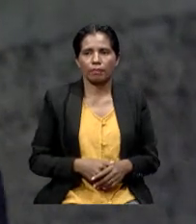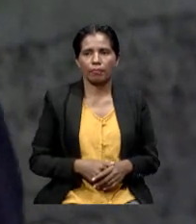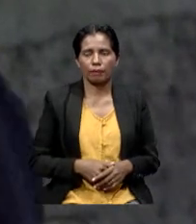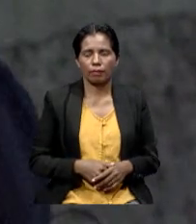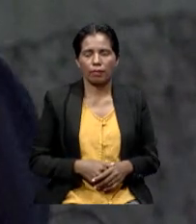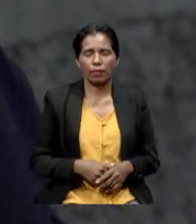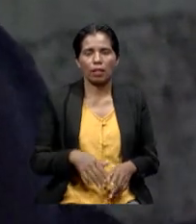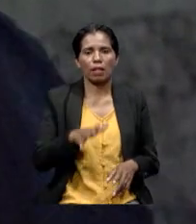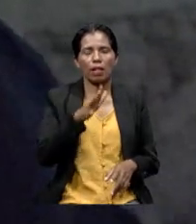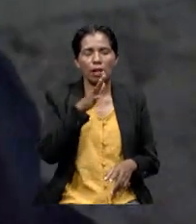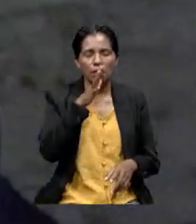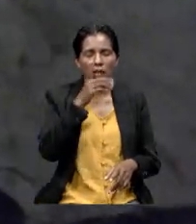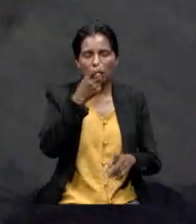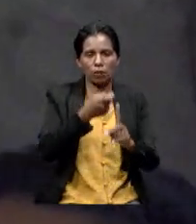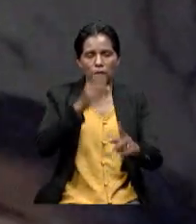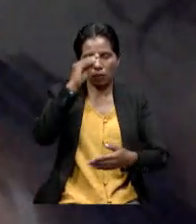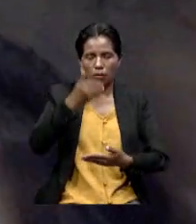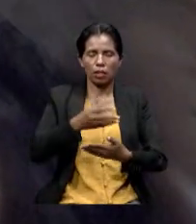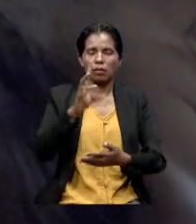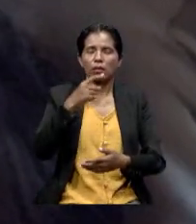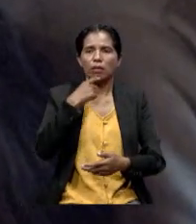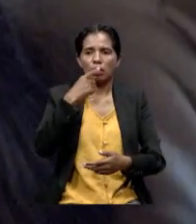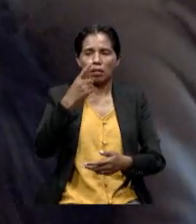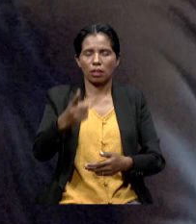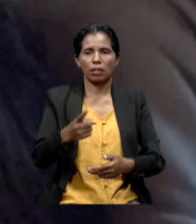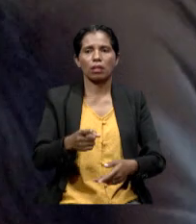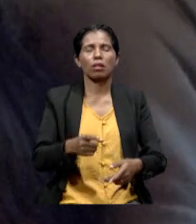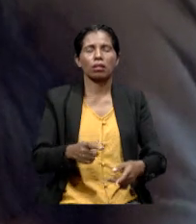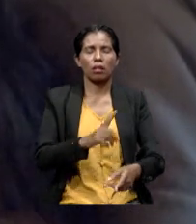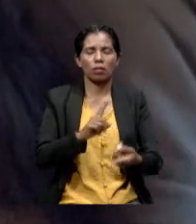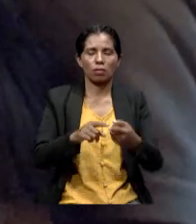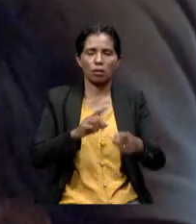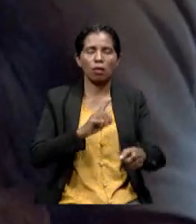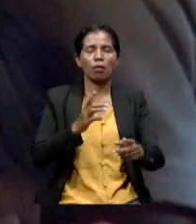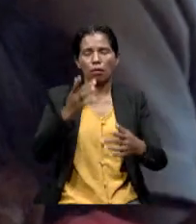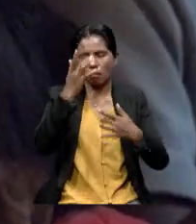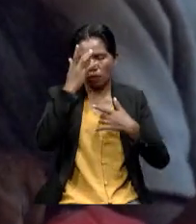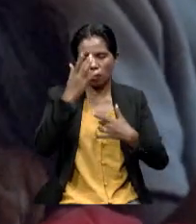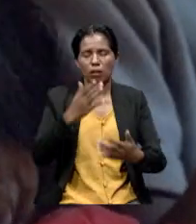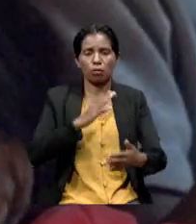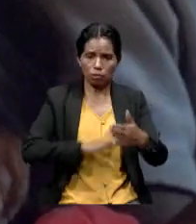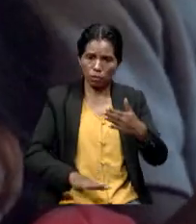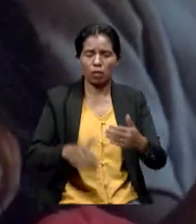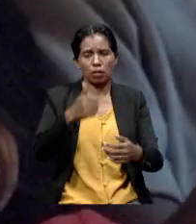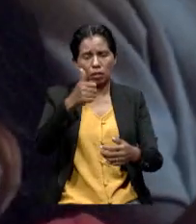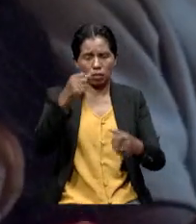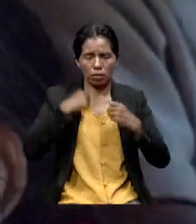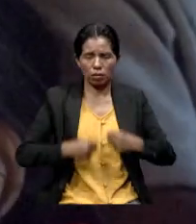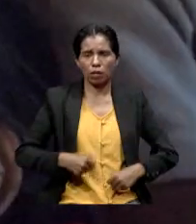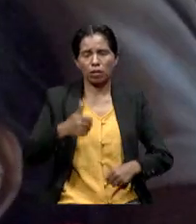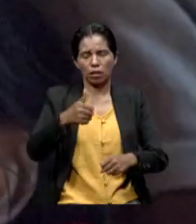Inang husi oang nai hitu ne hatui, hafoi Paulina Moris iha kondisaun diat, iha tinang